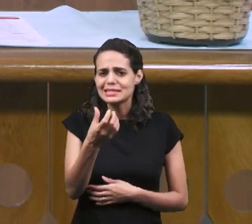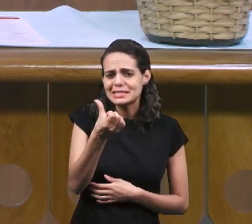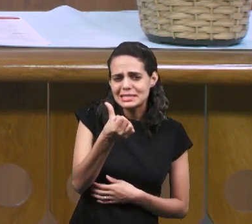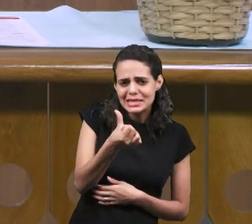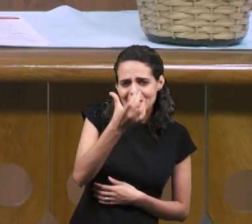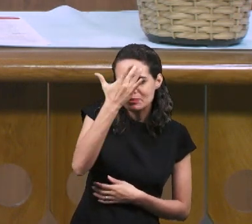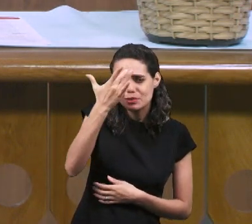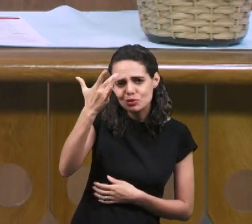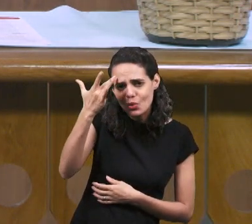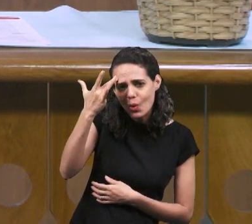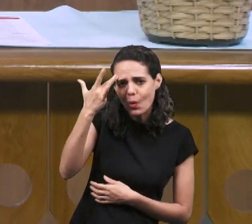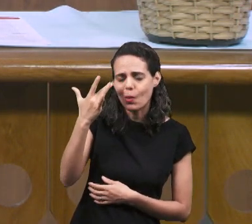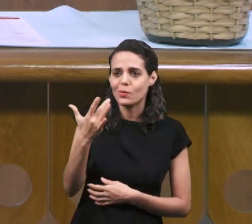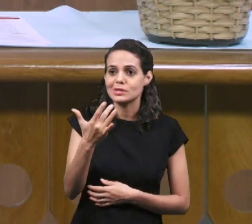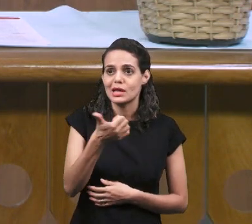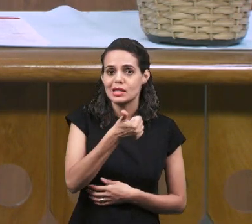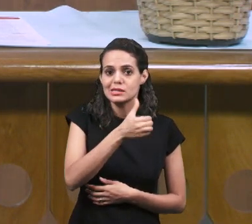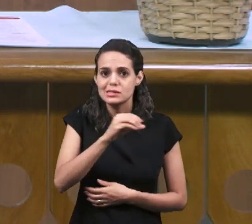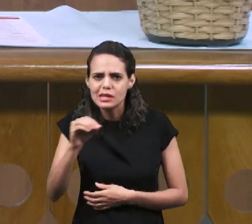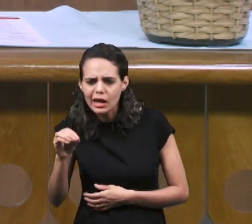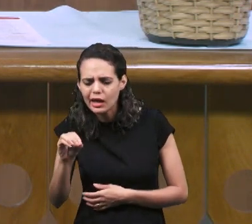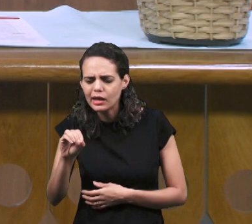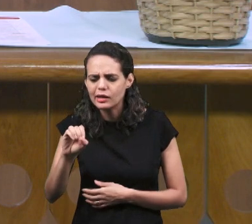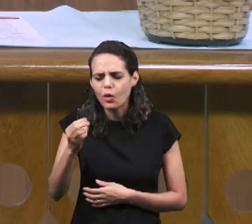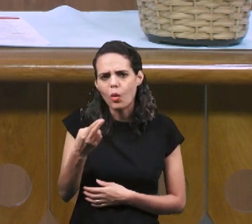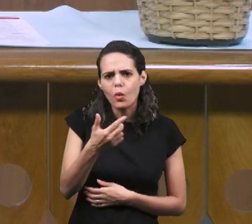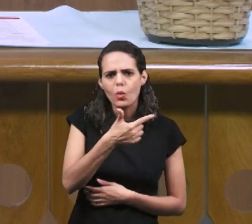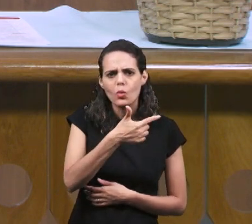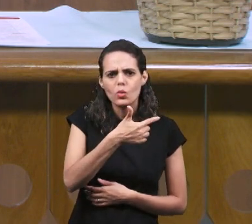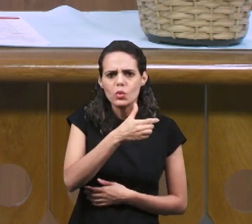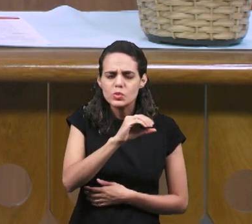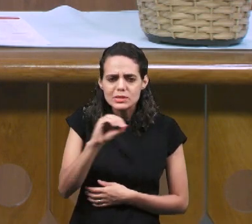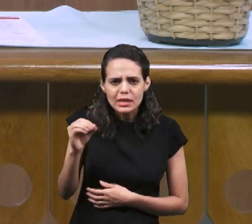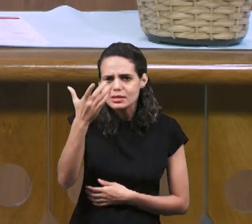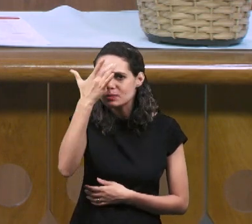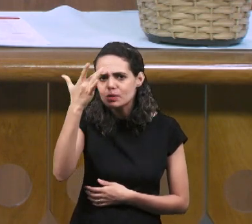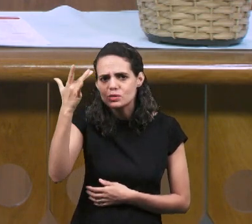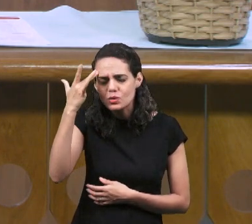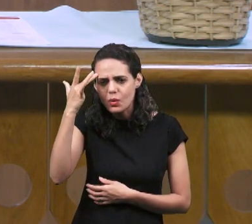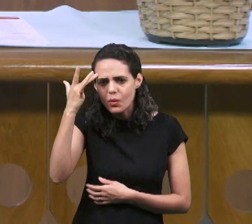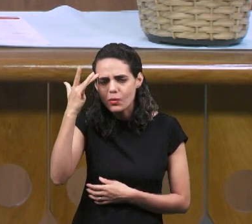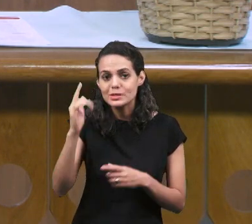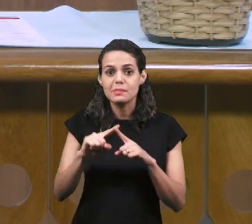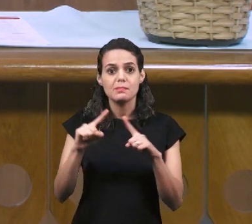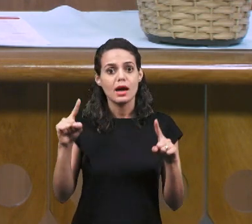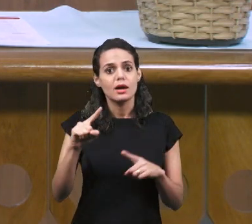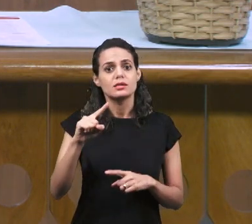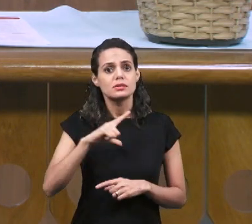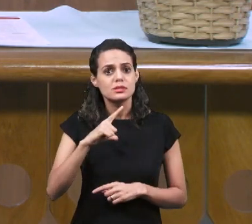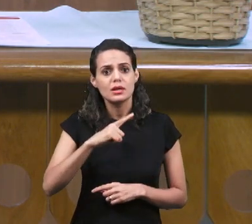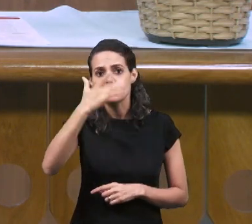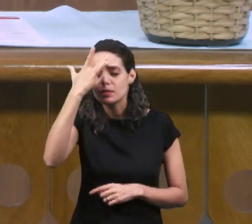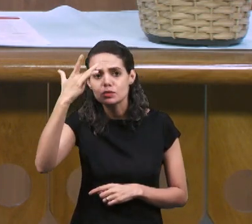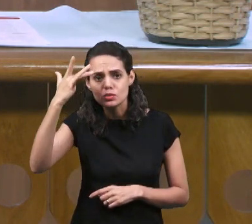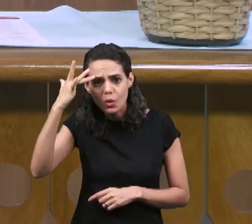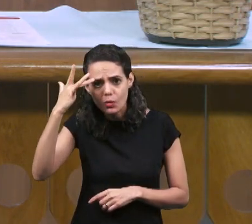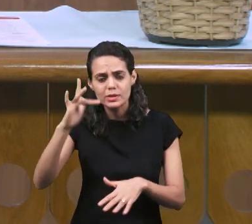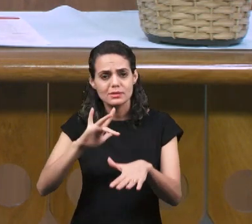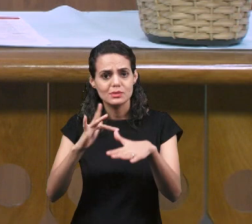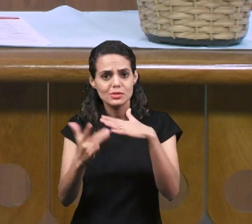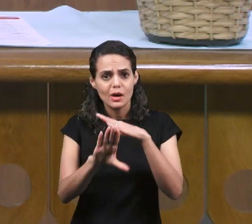immense connectée sur YouTube, sur les réseaux sociaux. Donc, afin que la